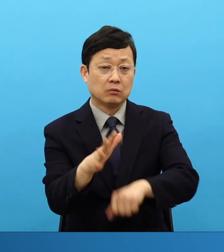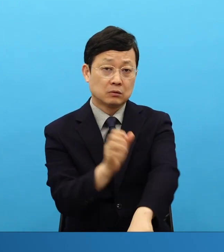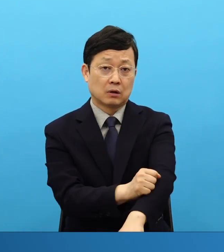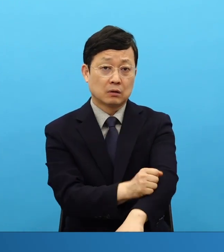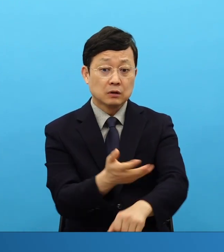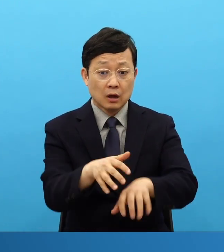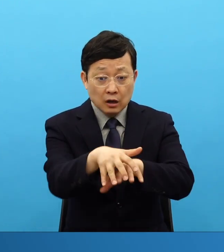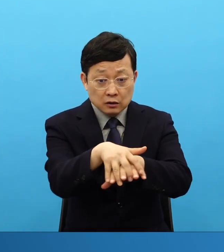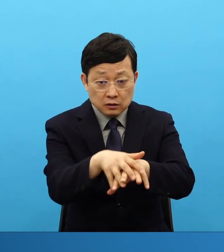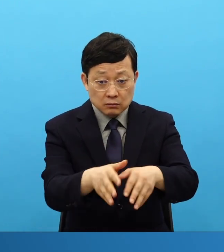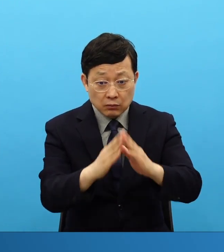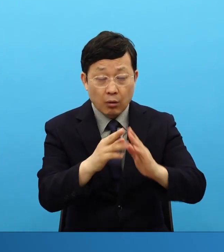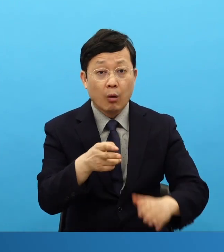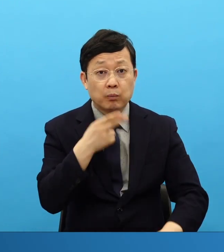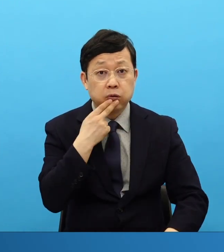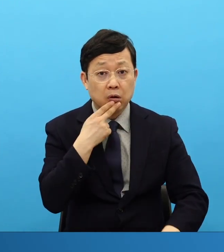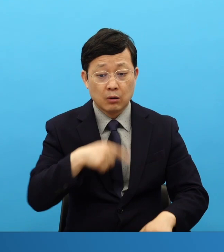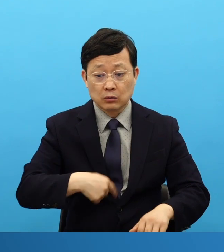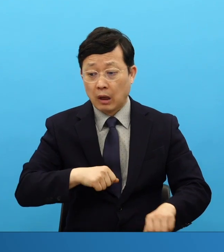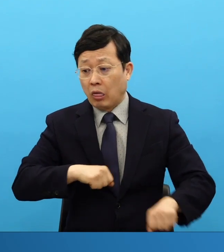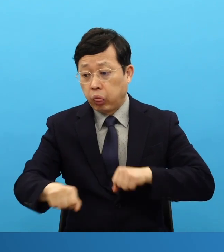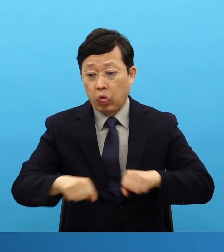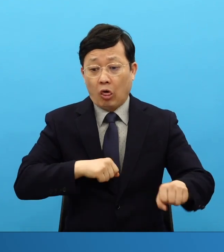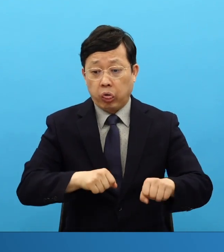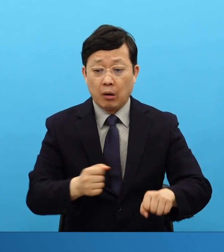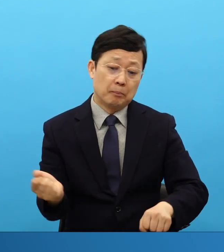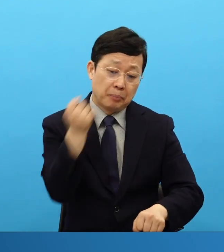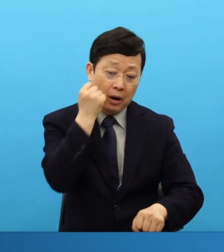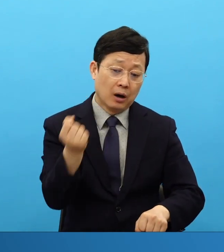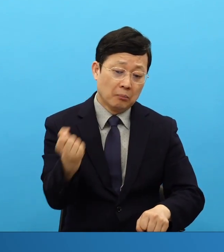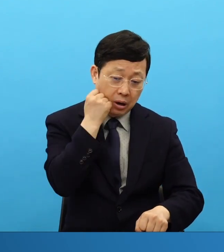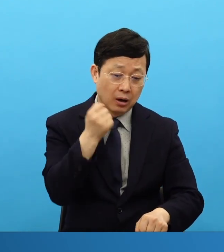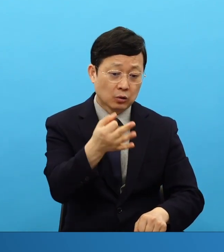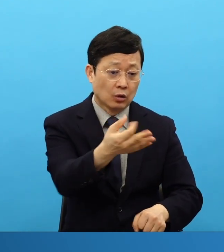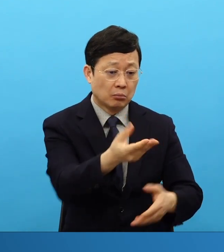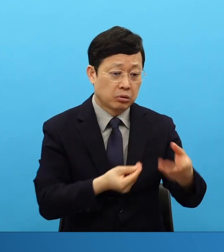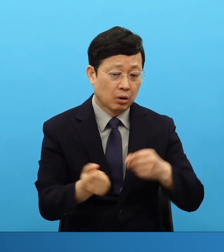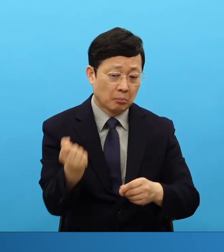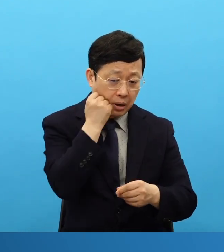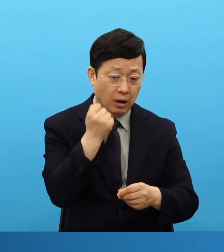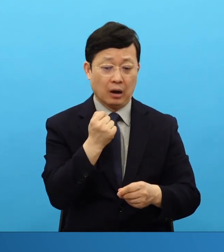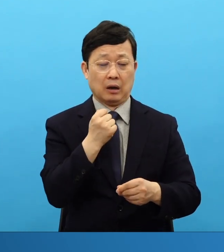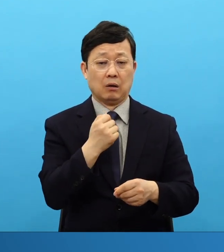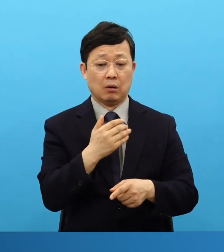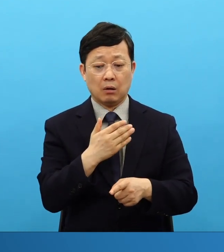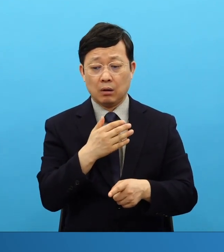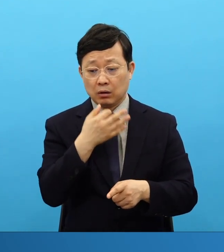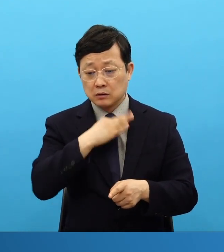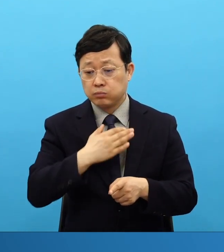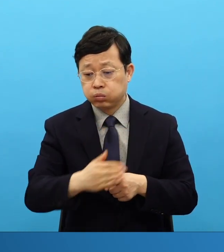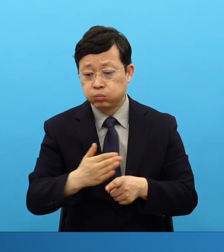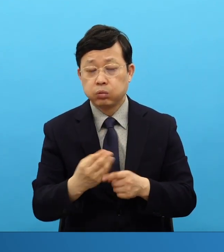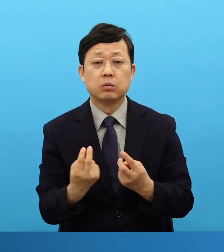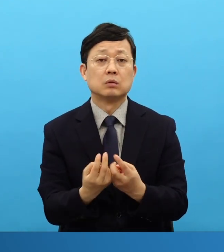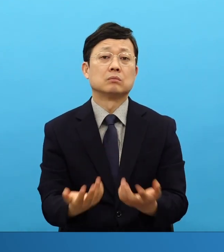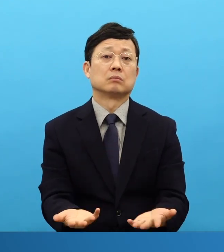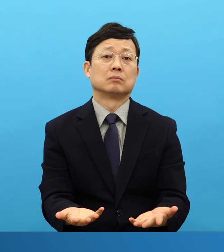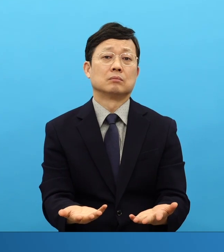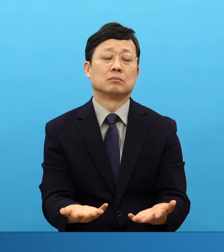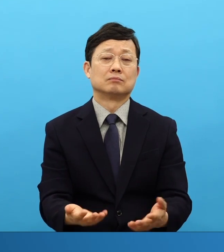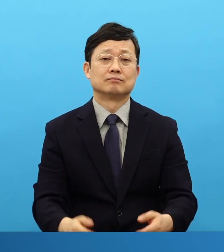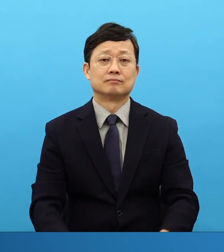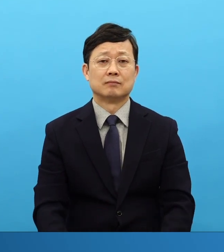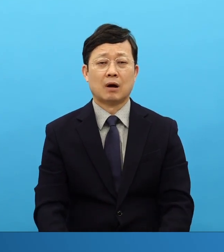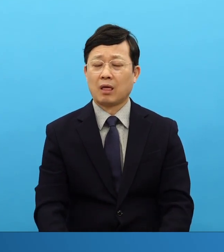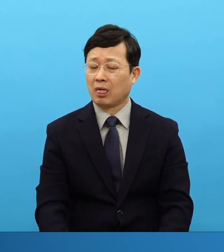그건 망하겠다는 거예요. Without the system and you just running your business, you're just gonna fall. 이자는 누가 갚습니까? And then people they have all these debts and 그럼, loans.